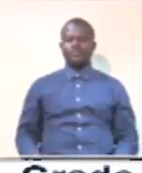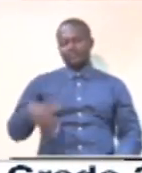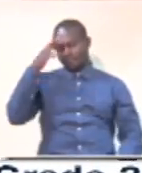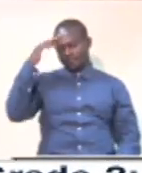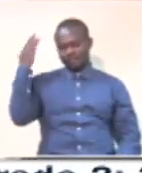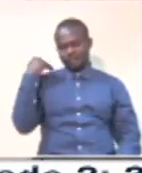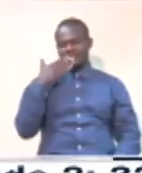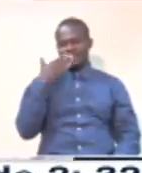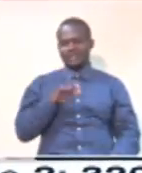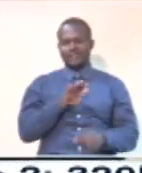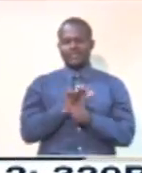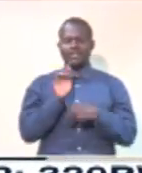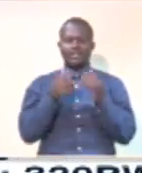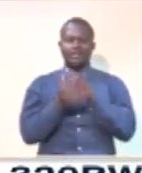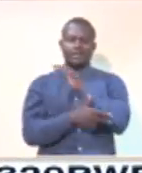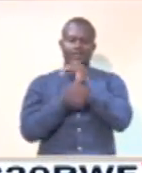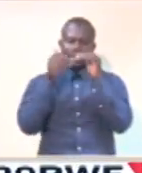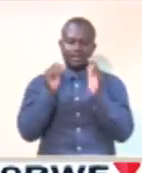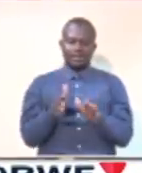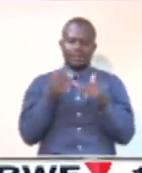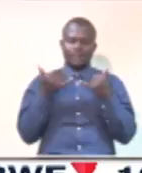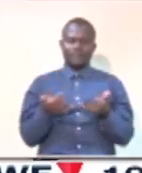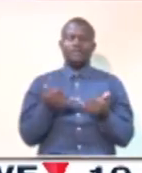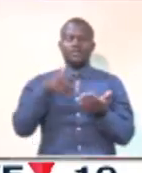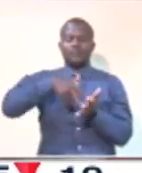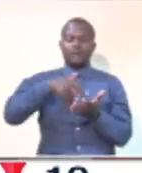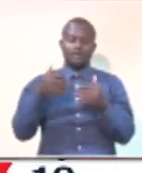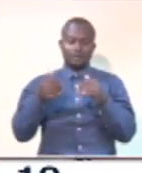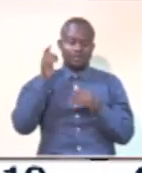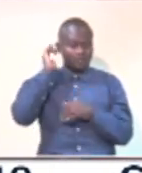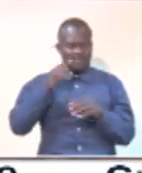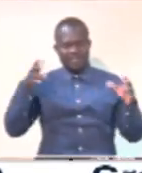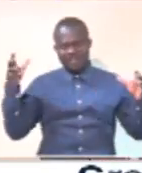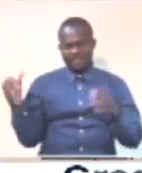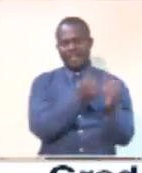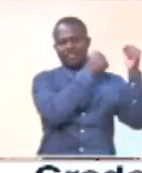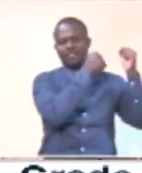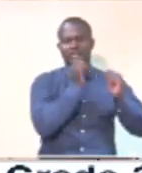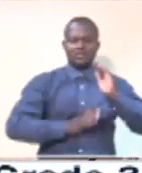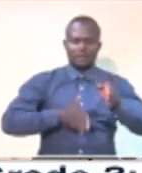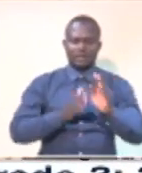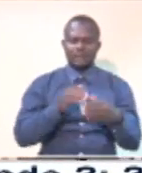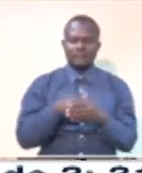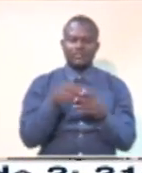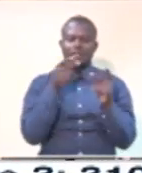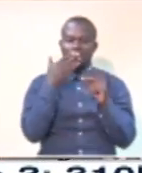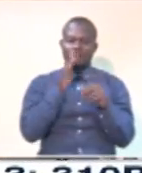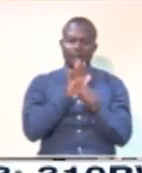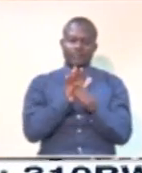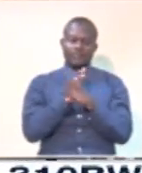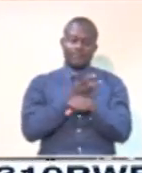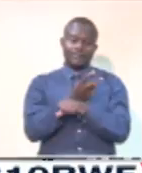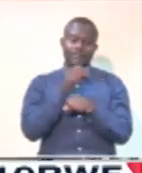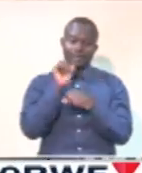igihe kibi cyane, hari abantu b'amabandi iragiye n'ubungubu babaguhagaze ahangaha umuntu akakwambura icyo ufite. Yari do rikaze nk'aya masaha